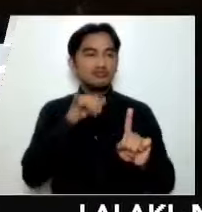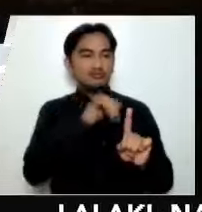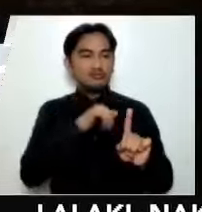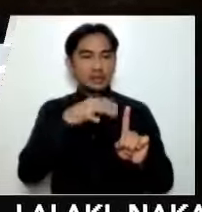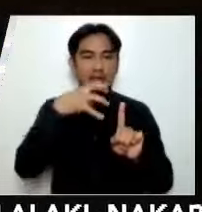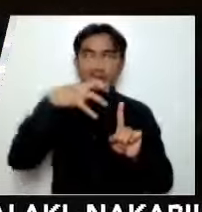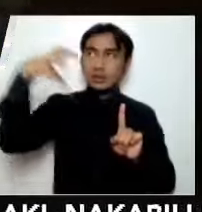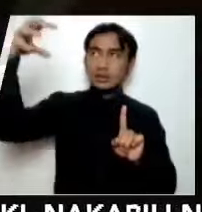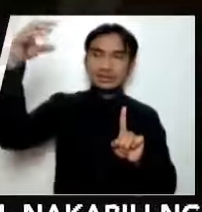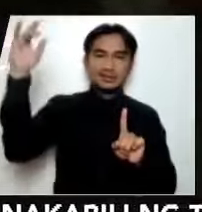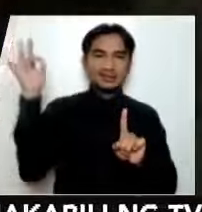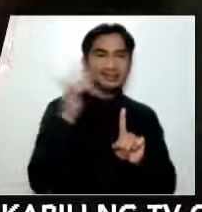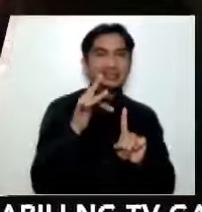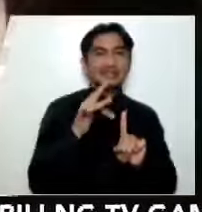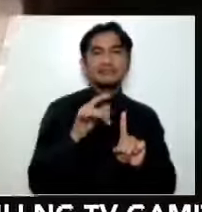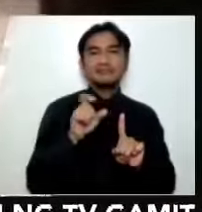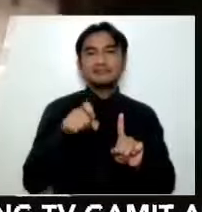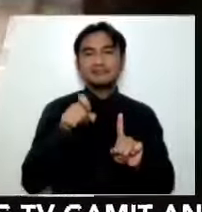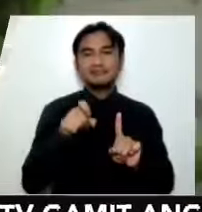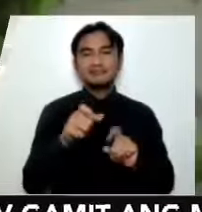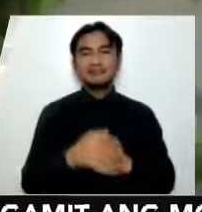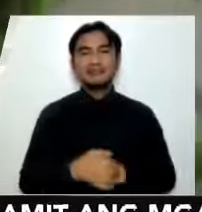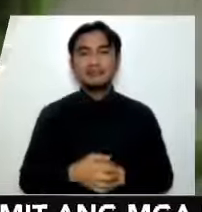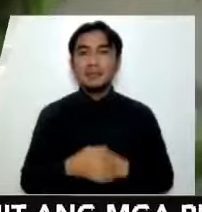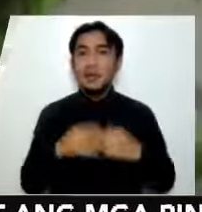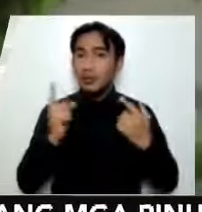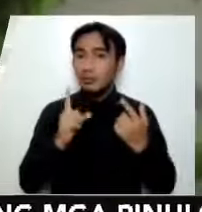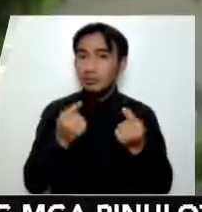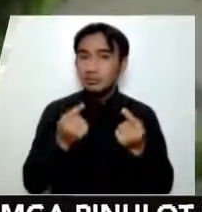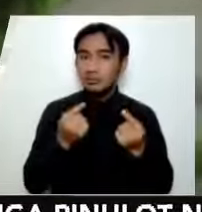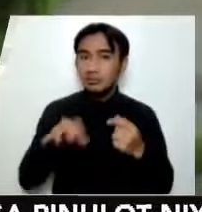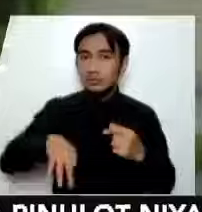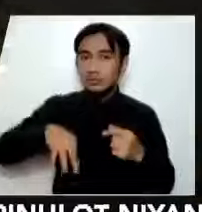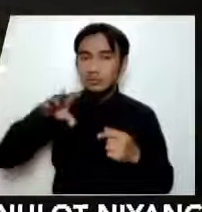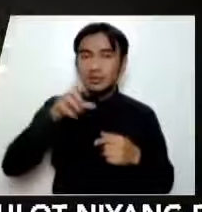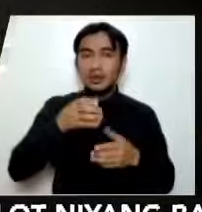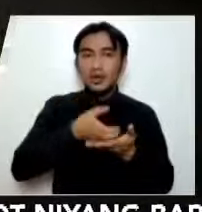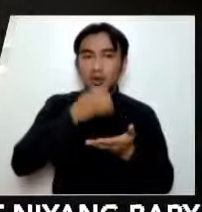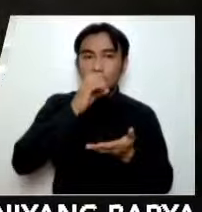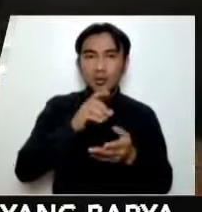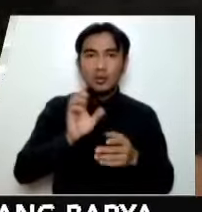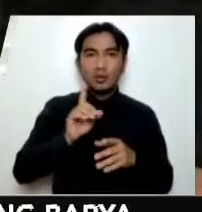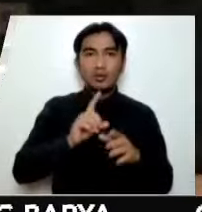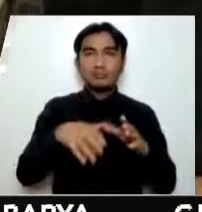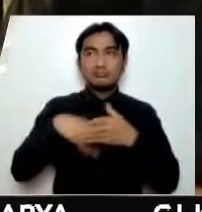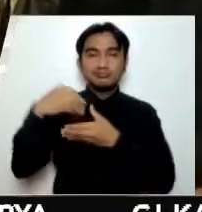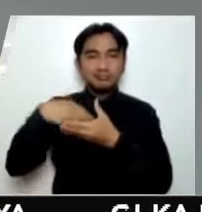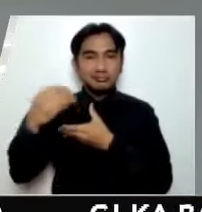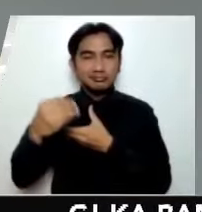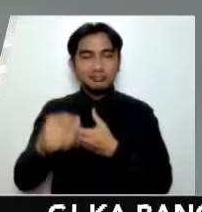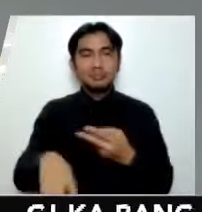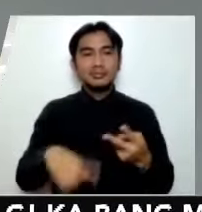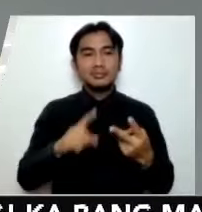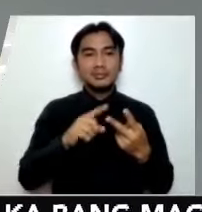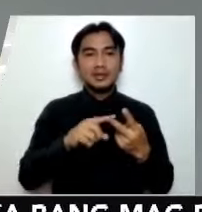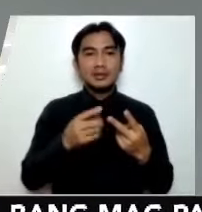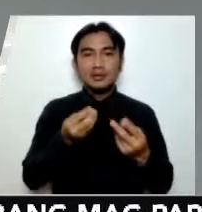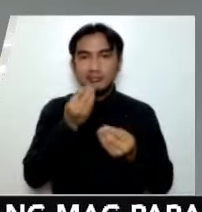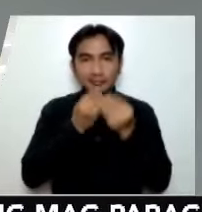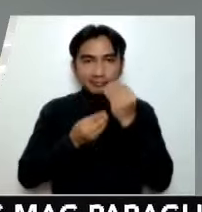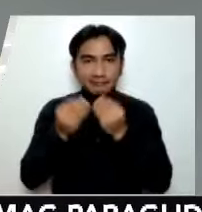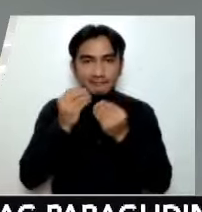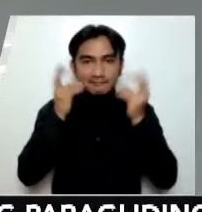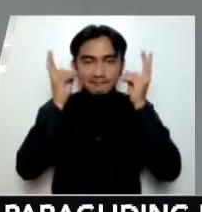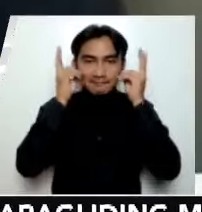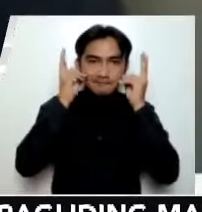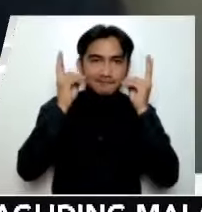para maiwasan ito uminom ng maraming tubig iwasang mag babad sa init kumain ng masustansyang pagkain at huwag kalimutang inumin